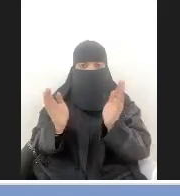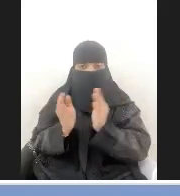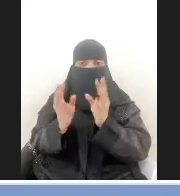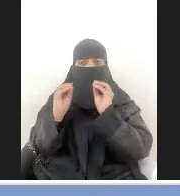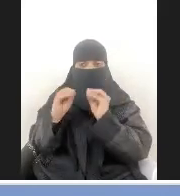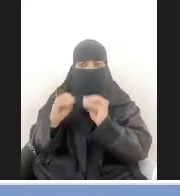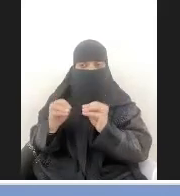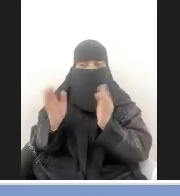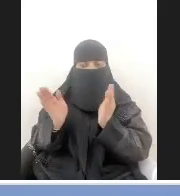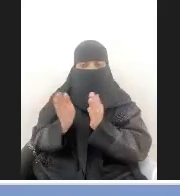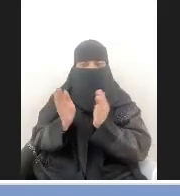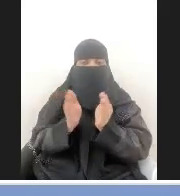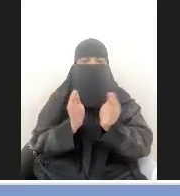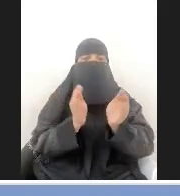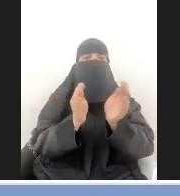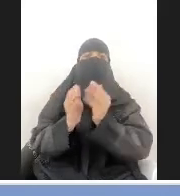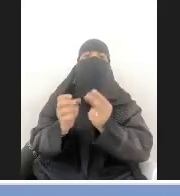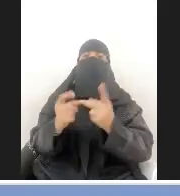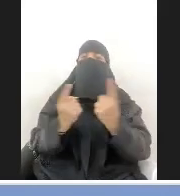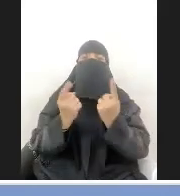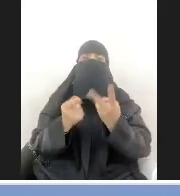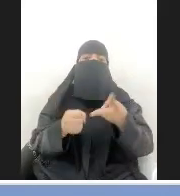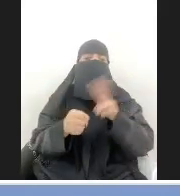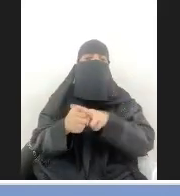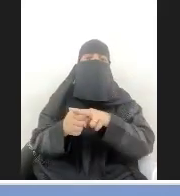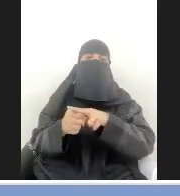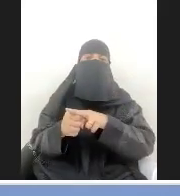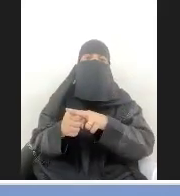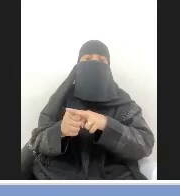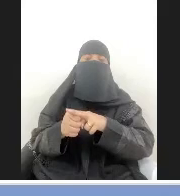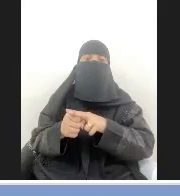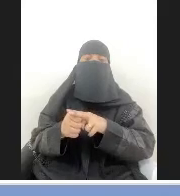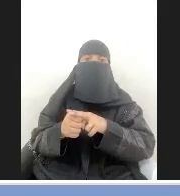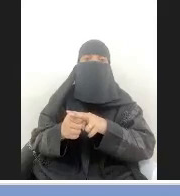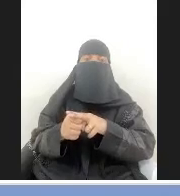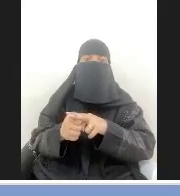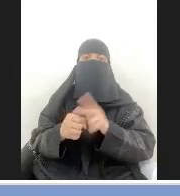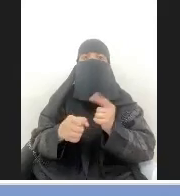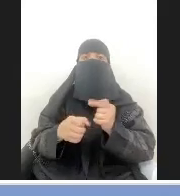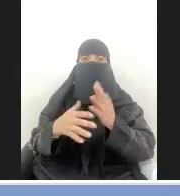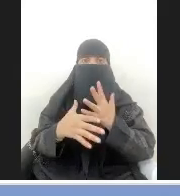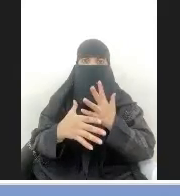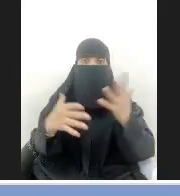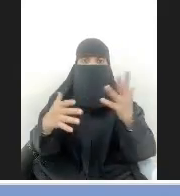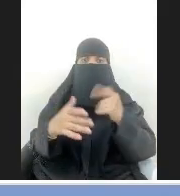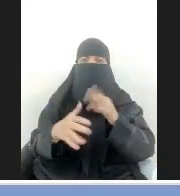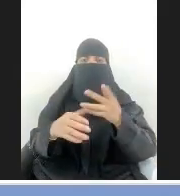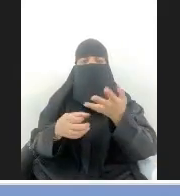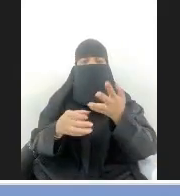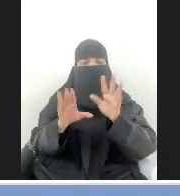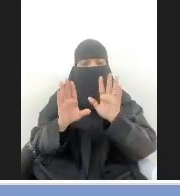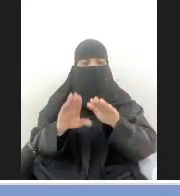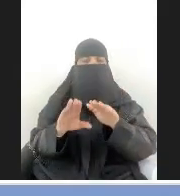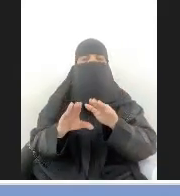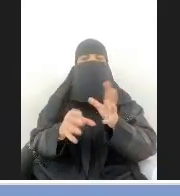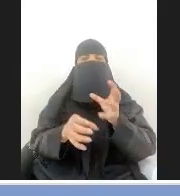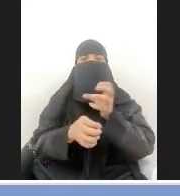من الإرشادات في تصميم يكون قابل للتكرار. ليش؟ حتى يكون أكثر يعني بقاء واحتفاظا لدى